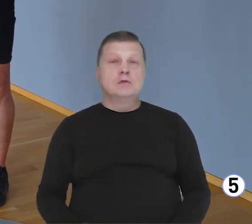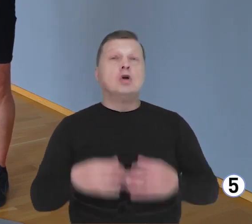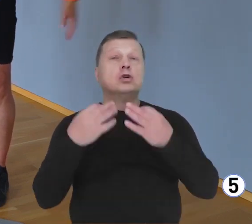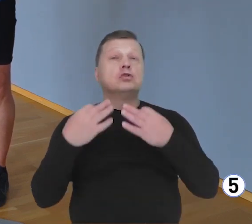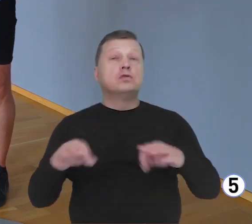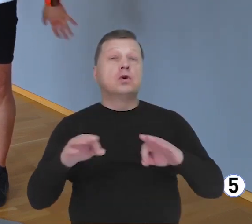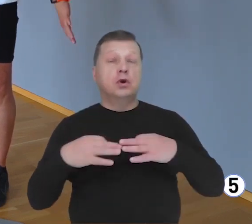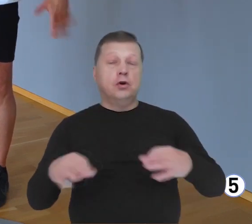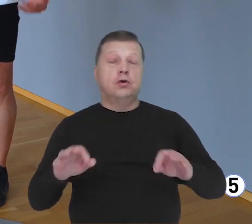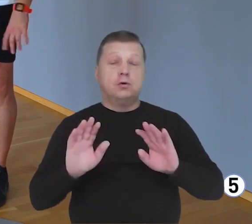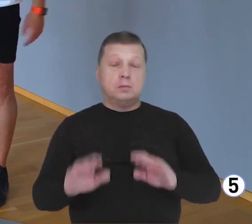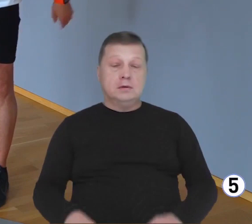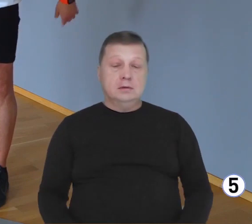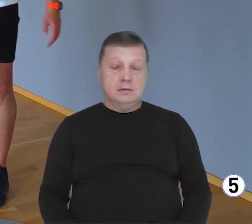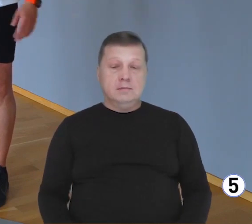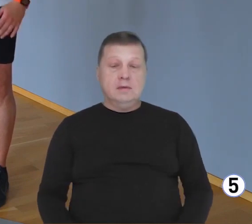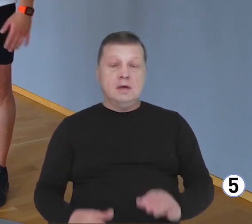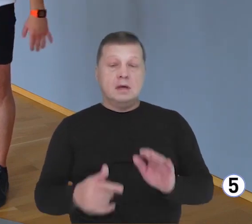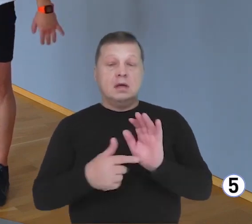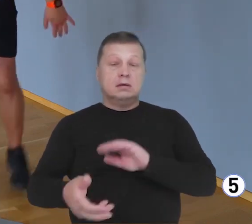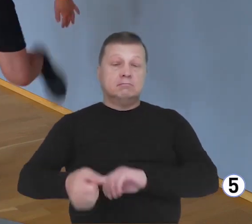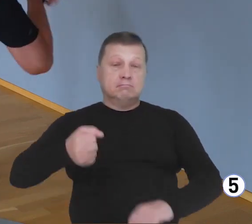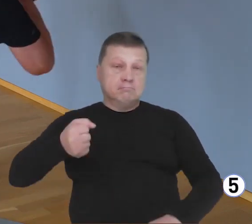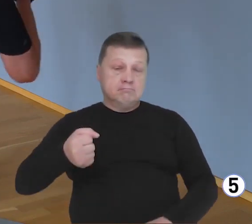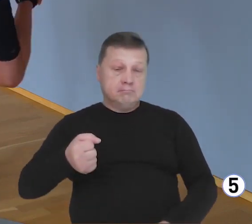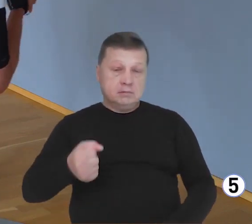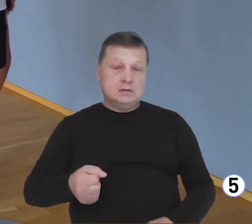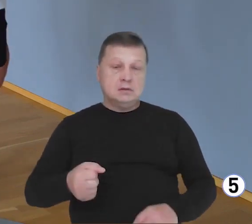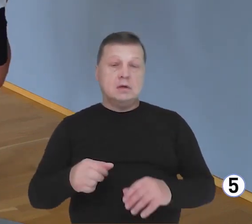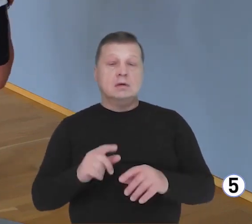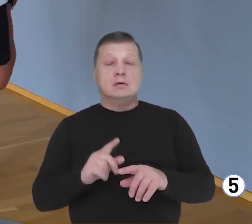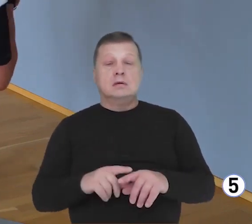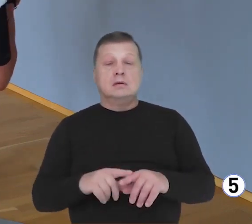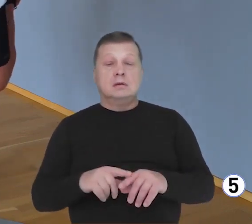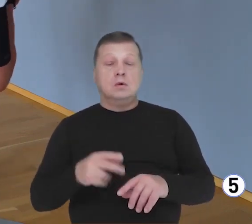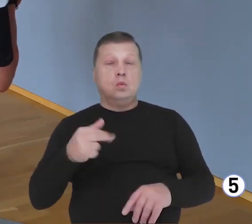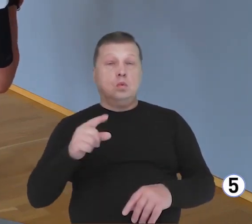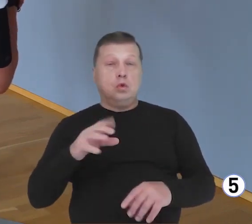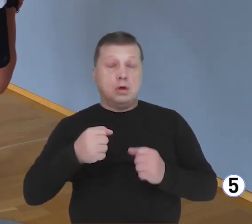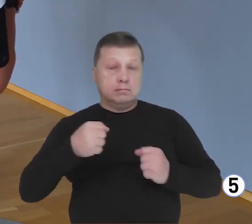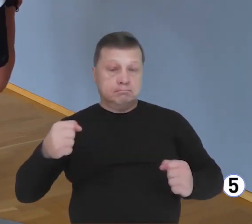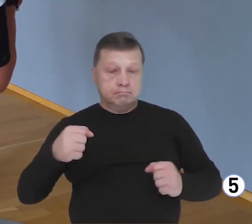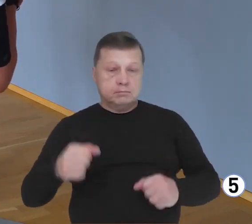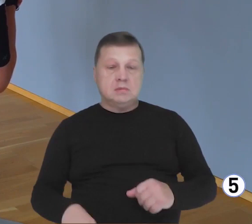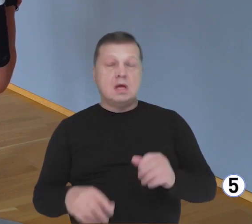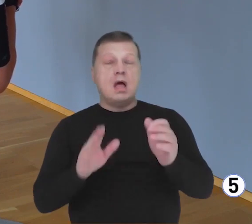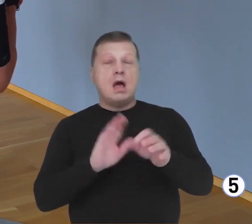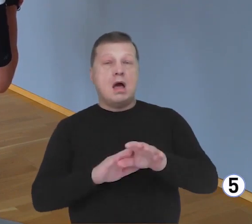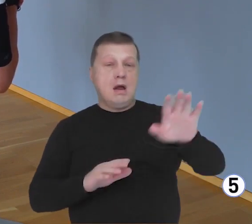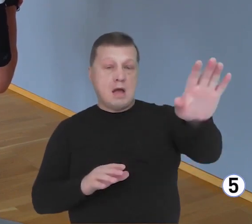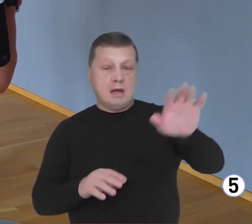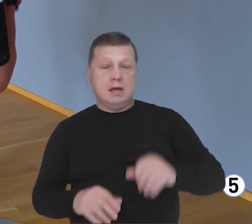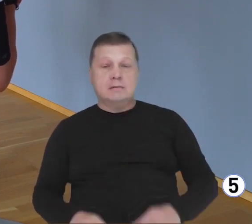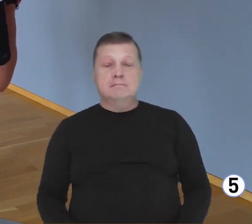Dobrze, rozluźnij swobodnie. Przyciągamy piętę do pośladka, rozciągamy mięsień czworogłowy uda.